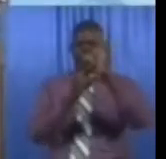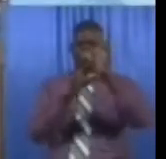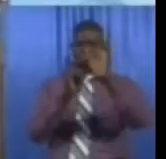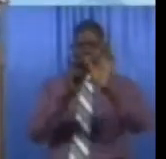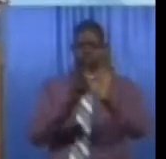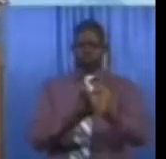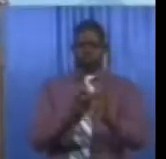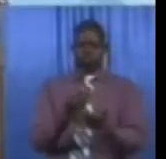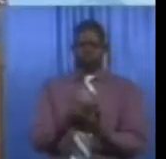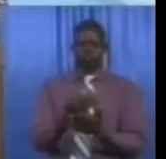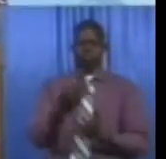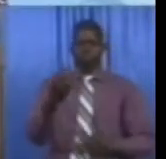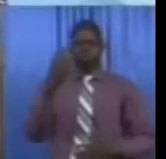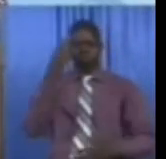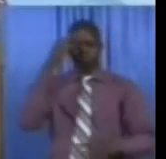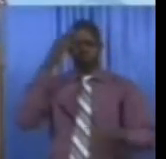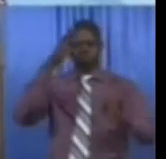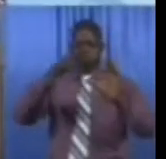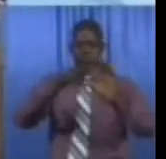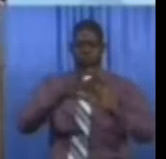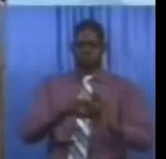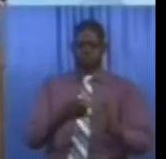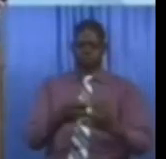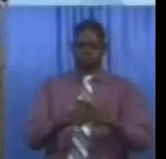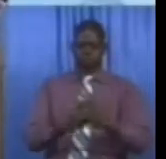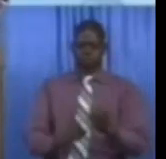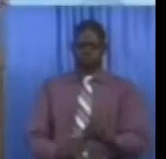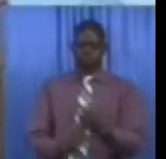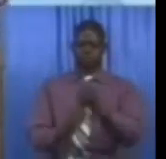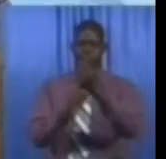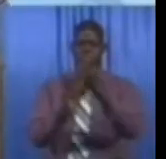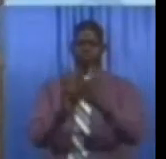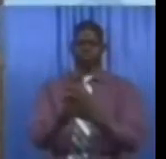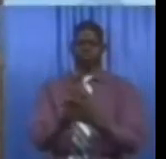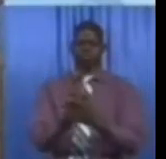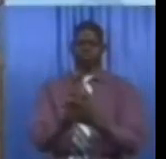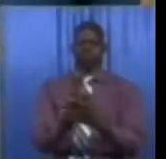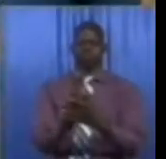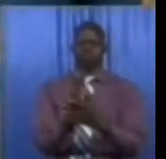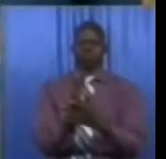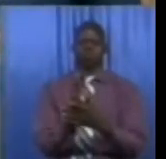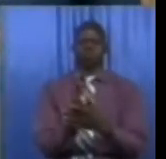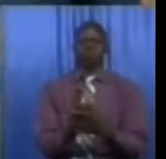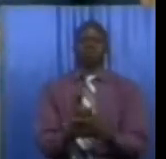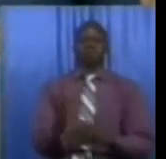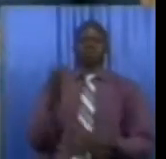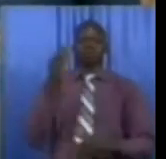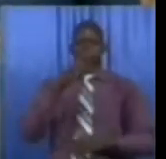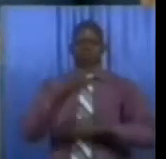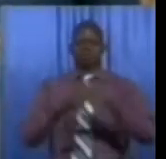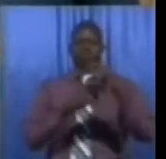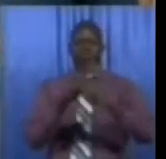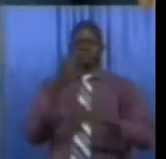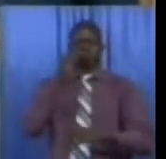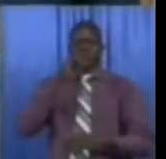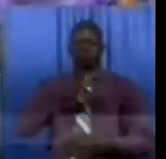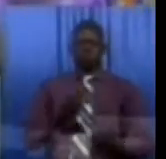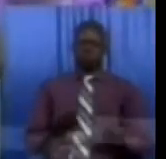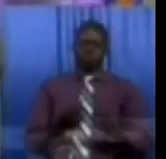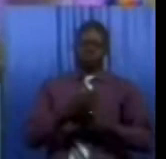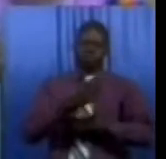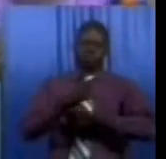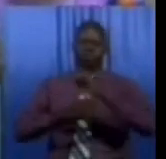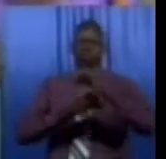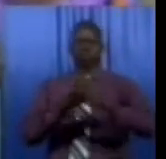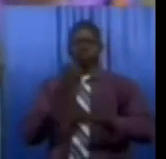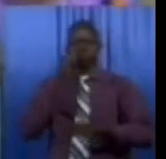financiers pour adhésion et partant leur soutien. Eleonore Ouedraogo. Le Forum national des femmes et la Journée internationale de la